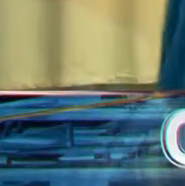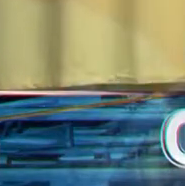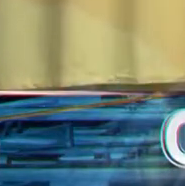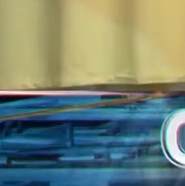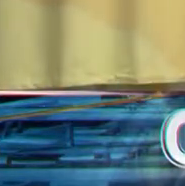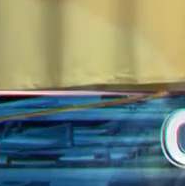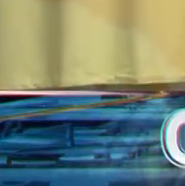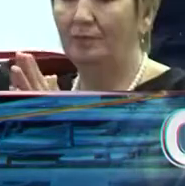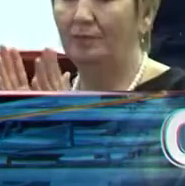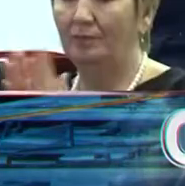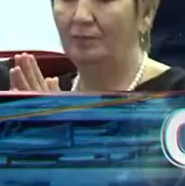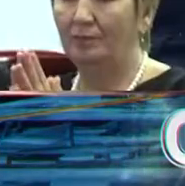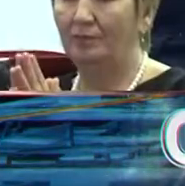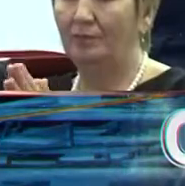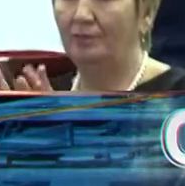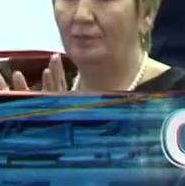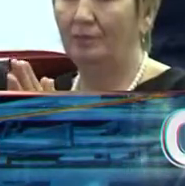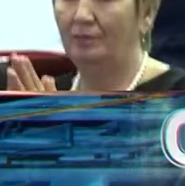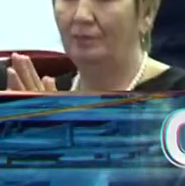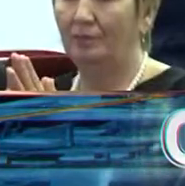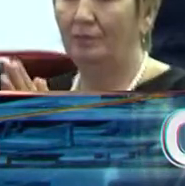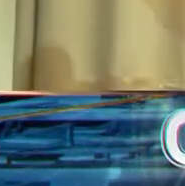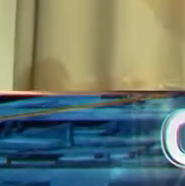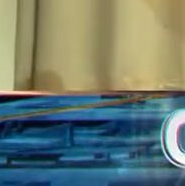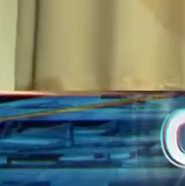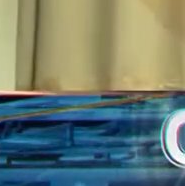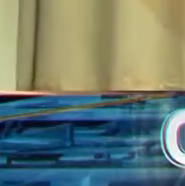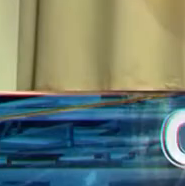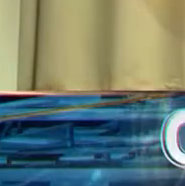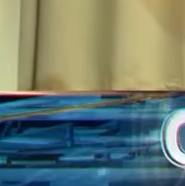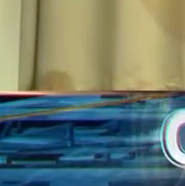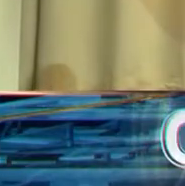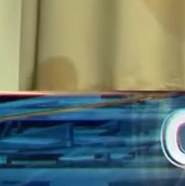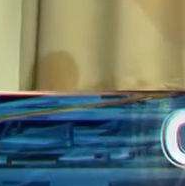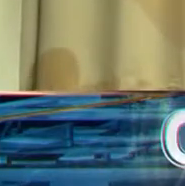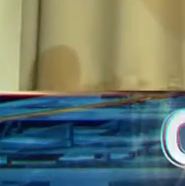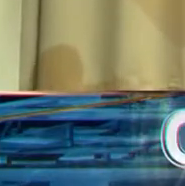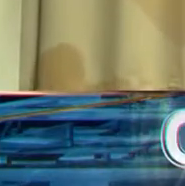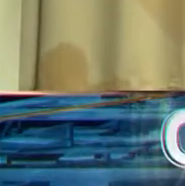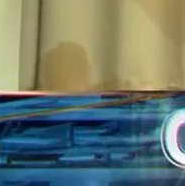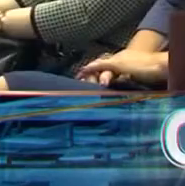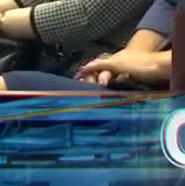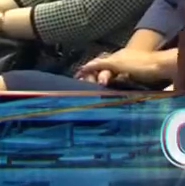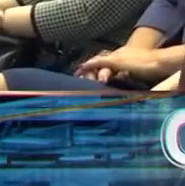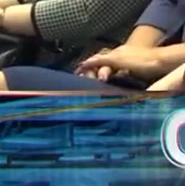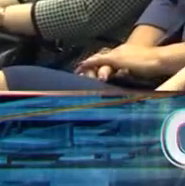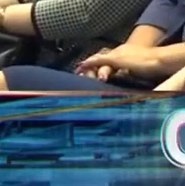Объявляю благодарность за вклад в укрепление межнационального согласия и внутриполитической стабильности. Кто удостоится